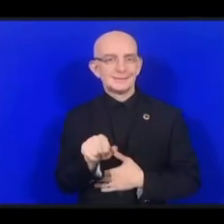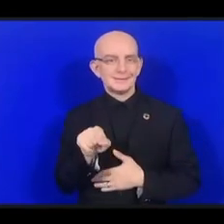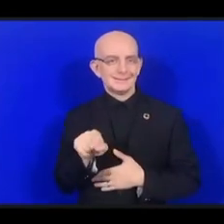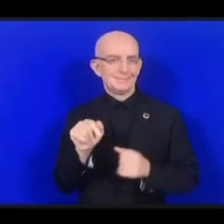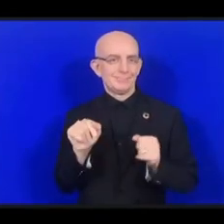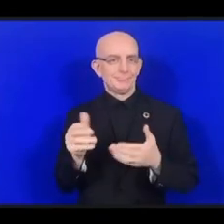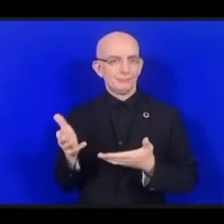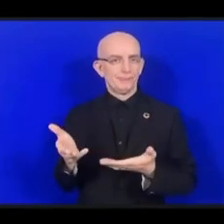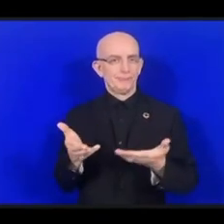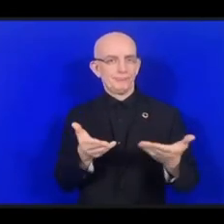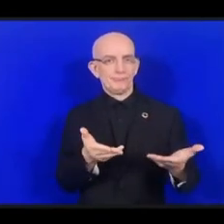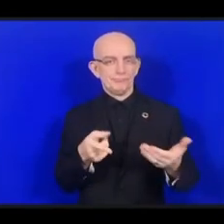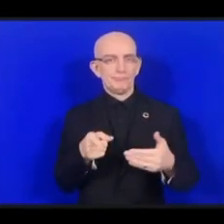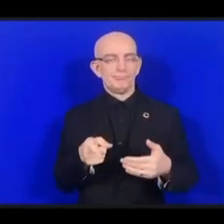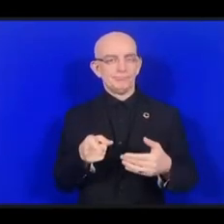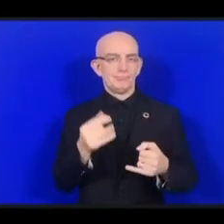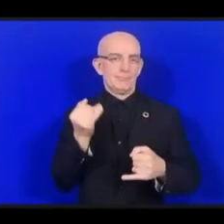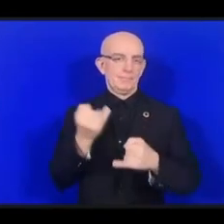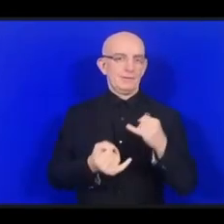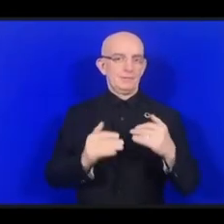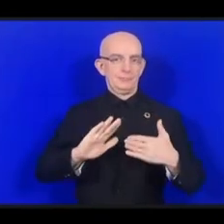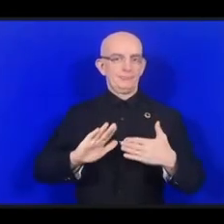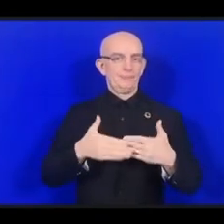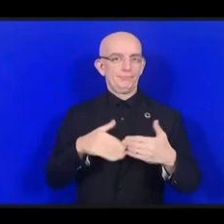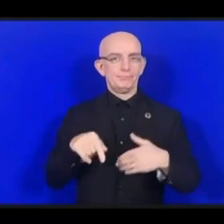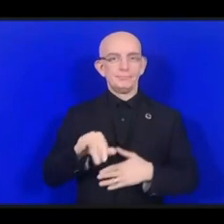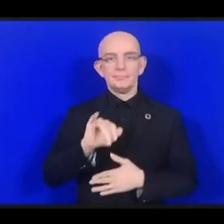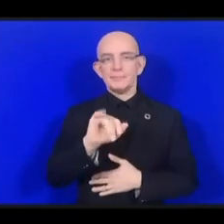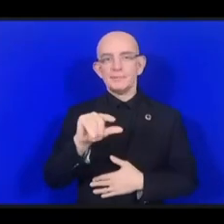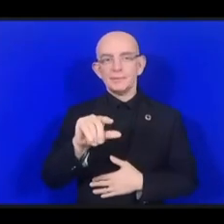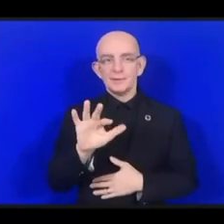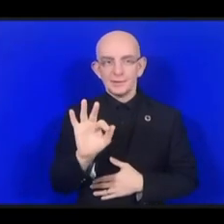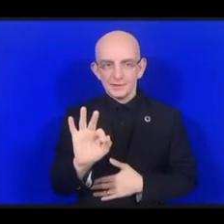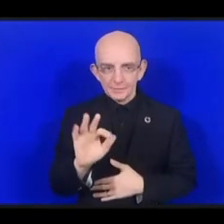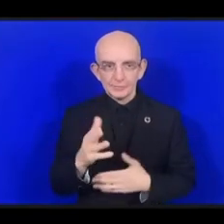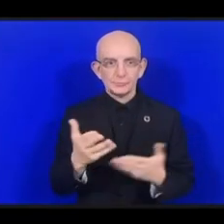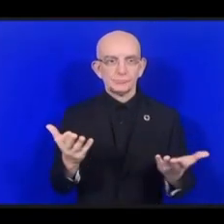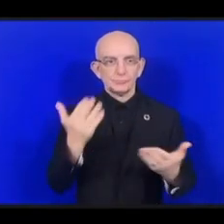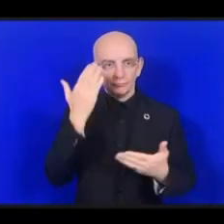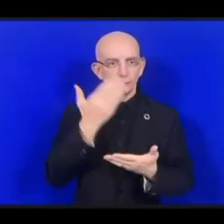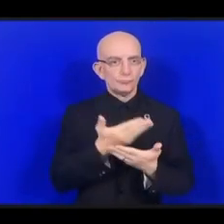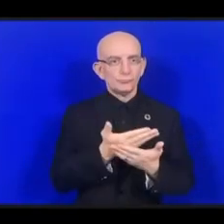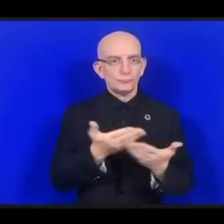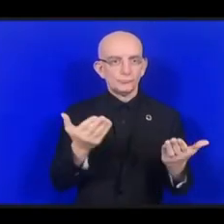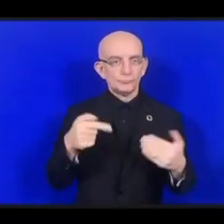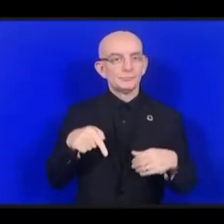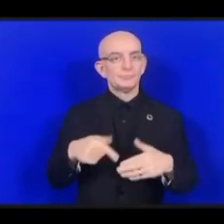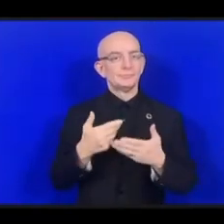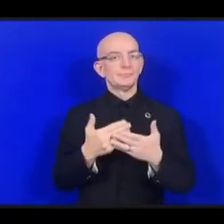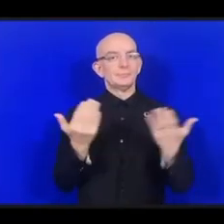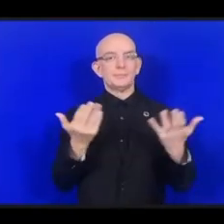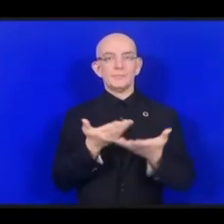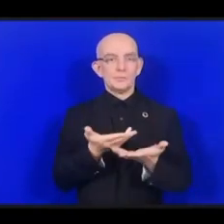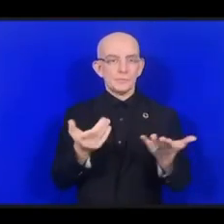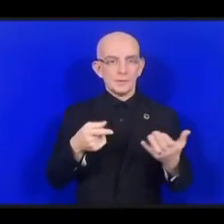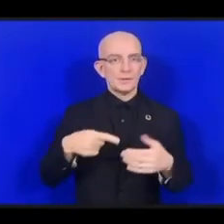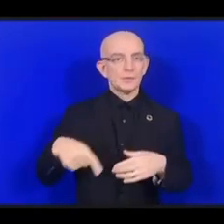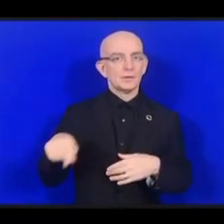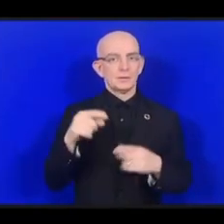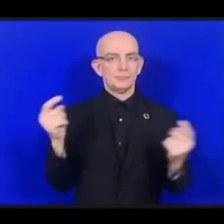japonais je suis terinia ales Brito je viens de malpana dans la région de l'Amazone au